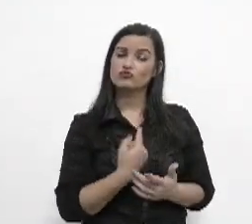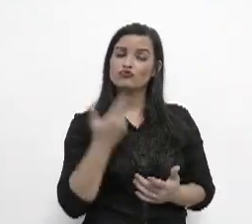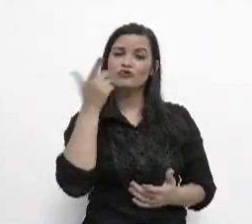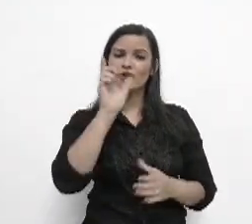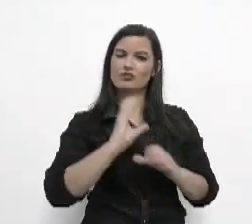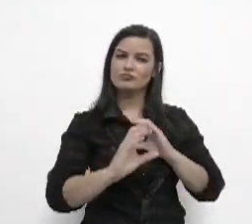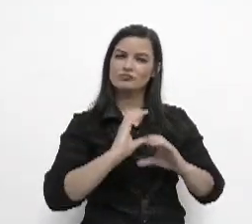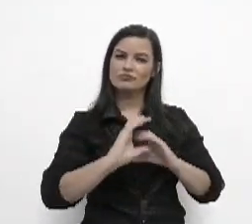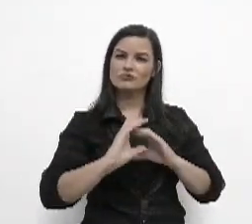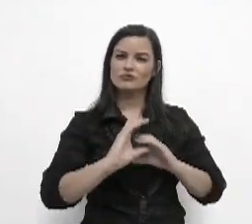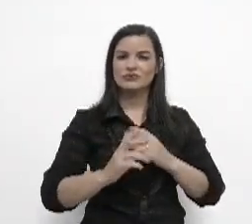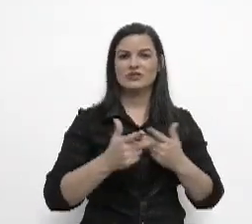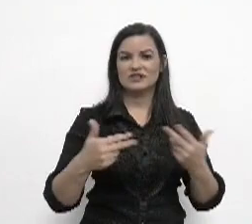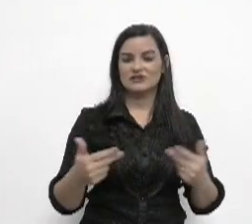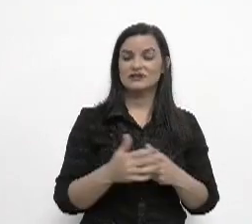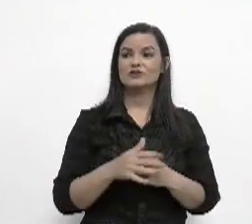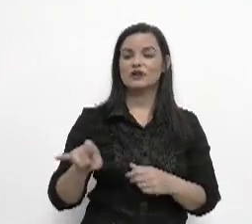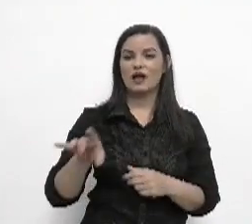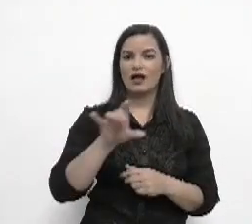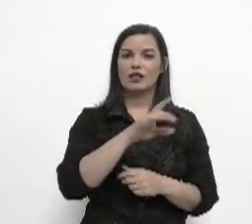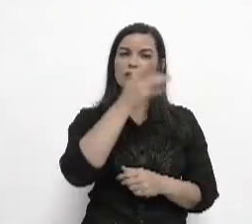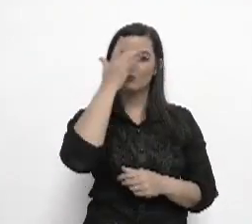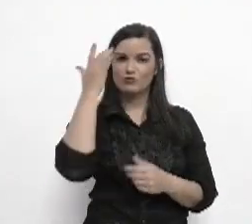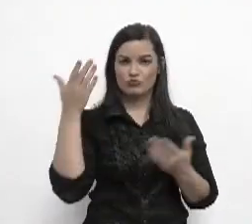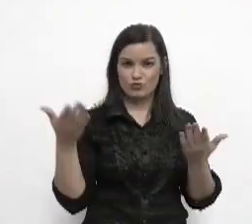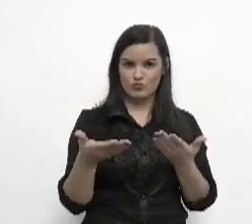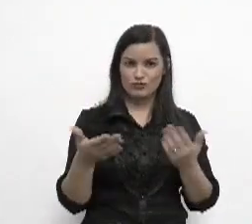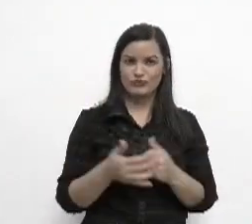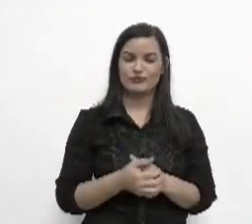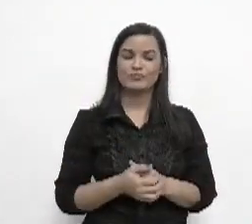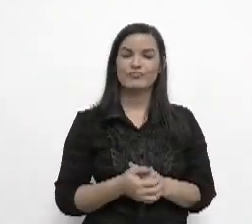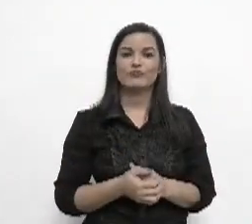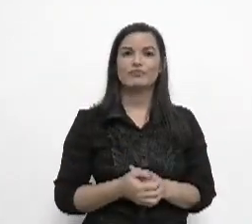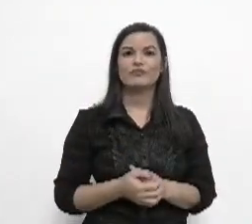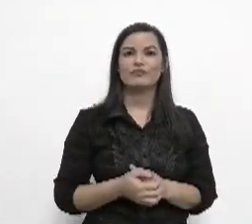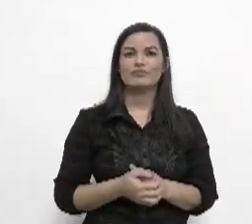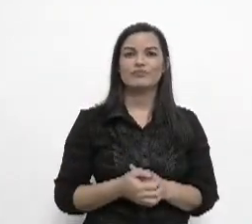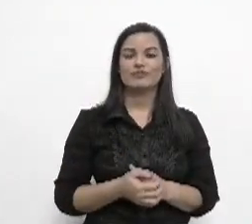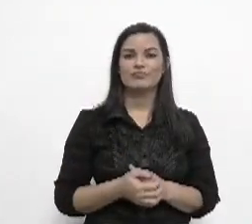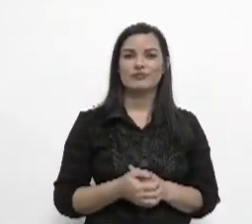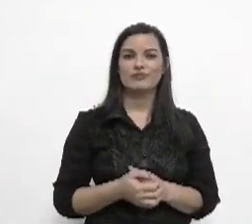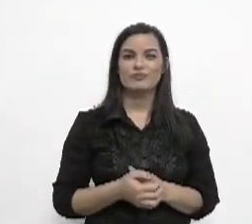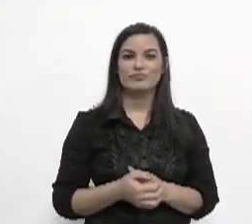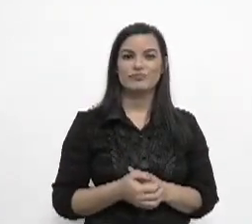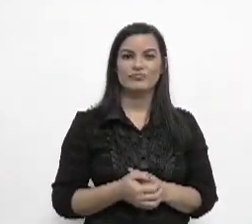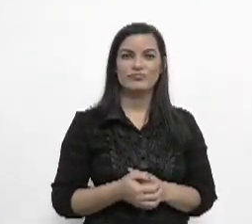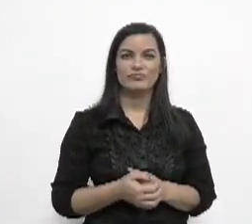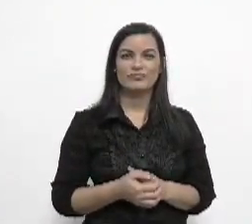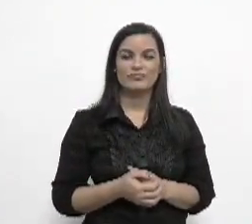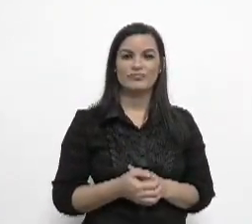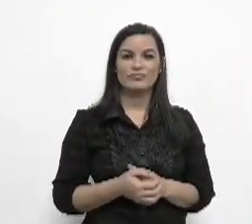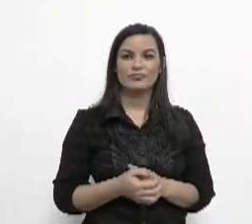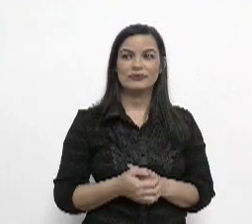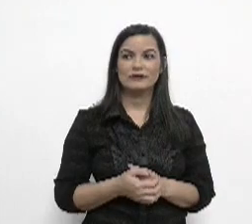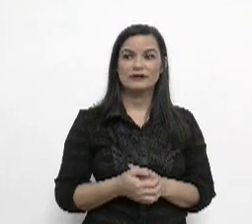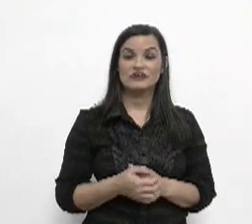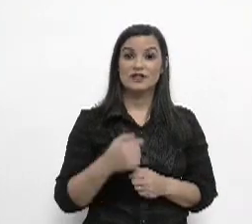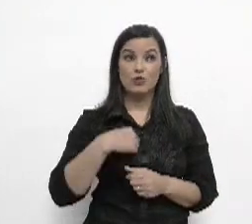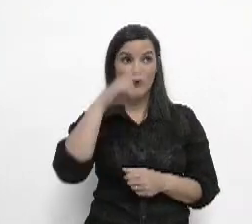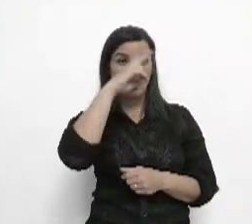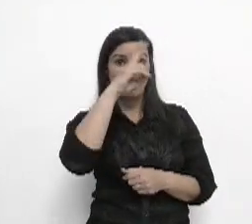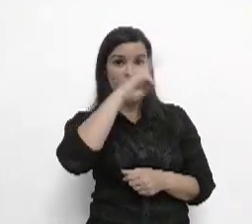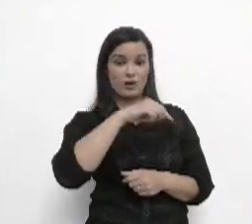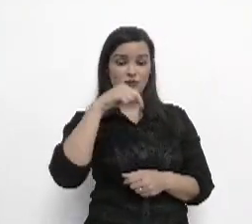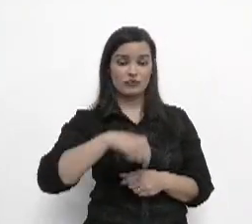comunicar espiritualmente com cada um dos irmãos essa noite. 제가 브라질을 생각하면 열정의 나라인 것을 생각합니다. Quando lembro do